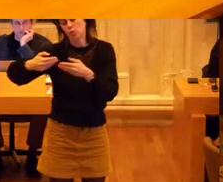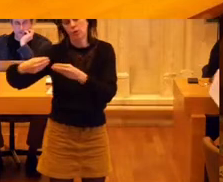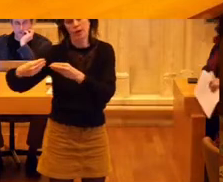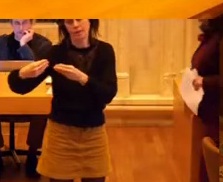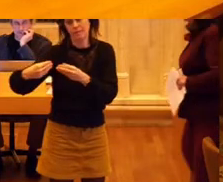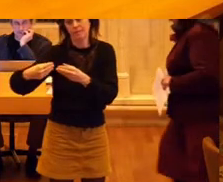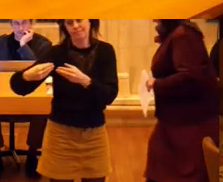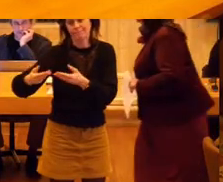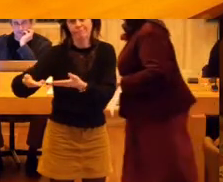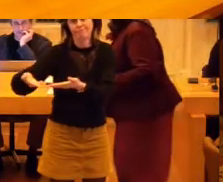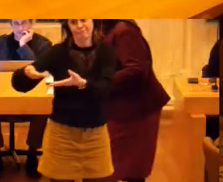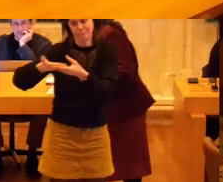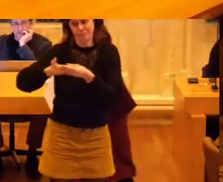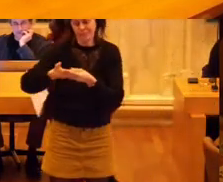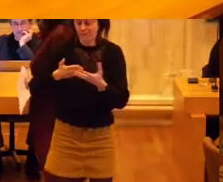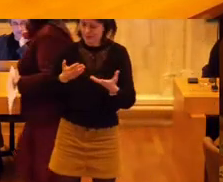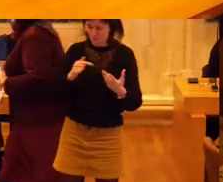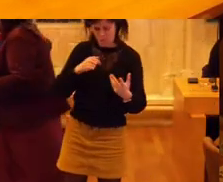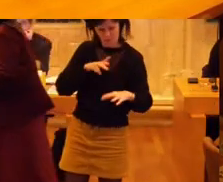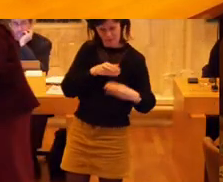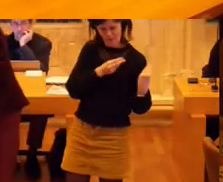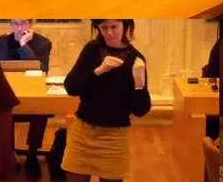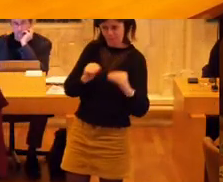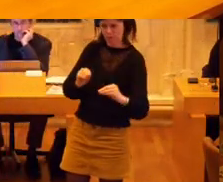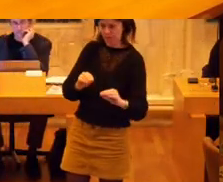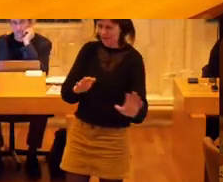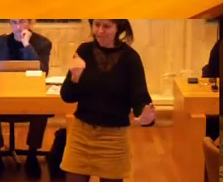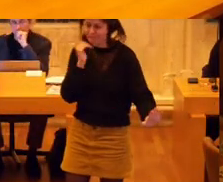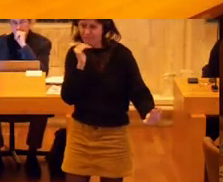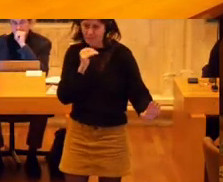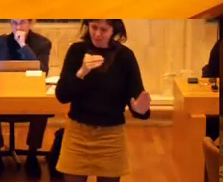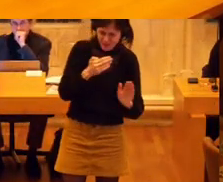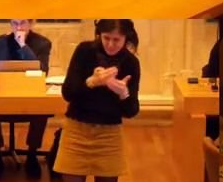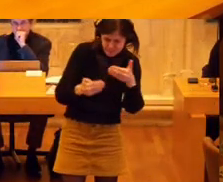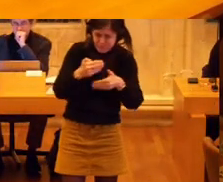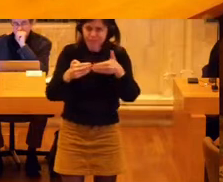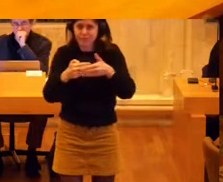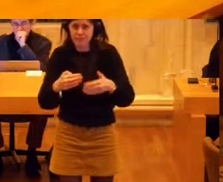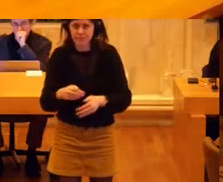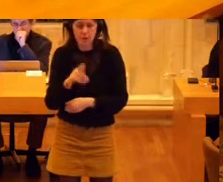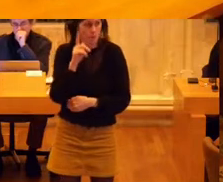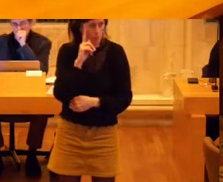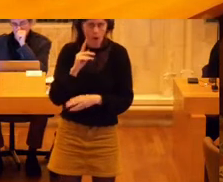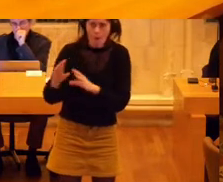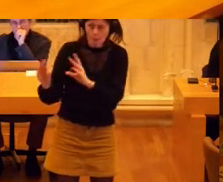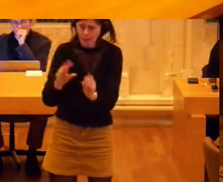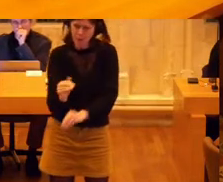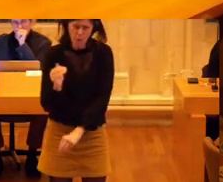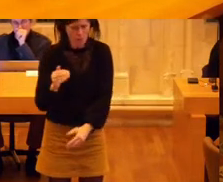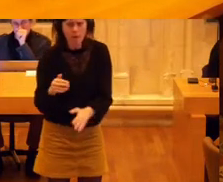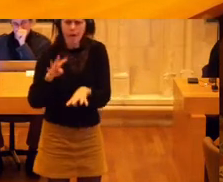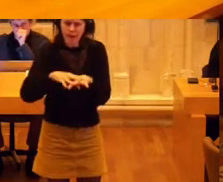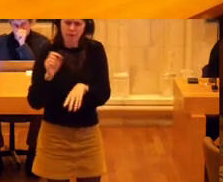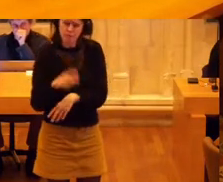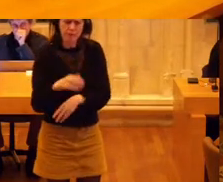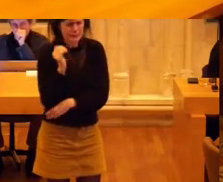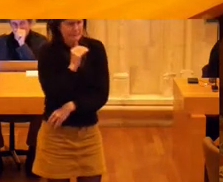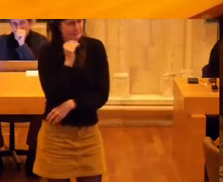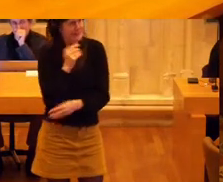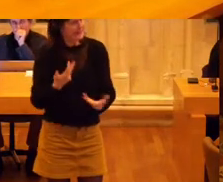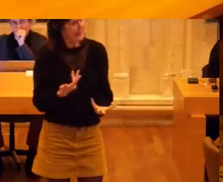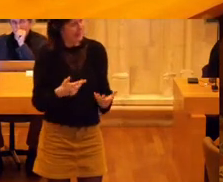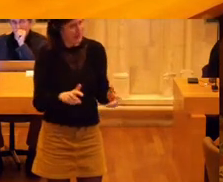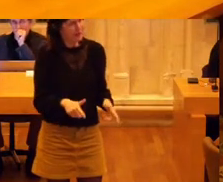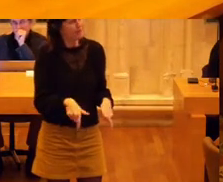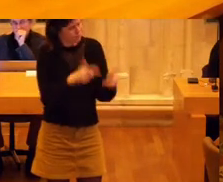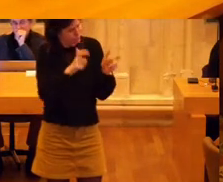démarrent au plus vite la construction, pour que ces logements, qui font par ailleurs l'objet d'une attente particulière d'une partie de la population du quartier, puissent être livrés au plus vite.